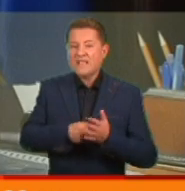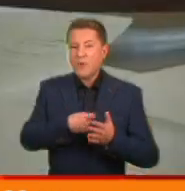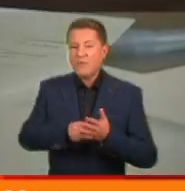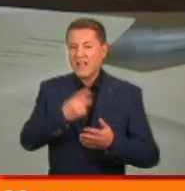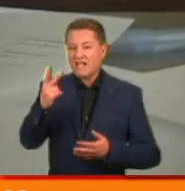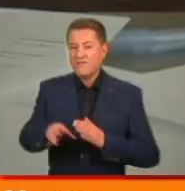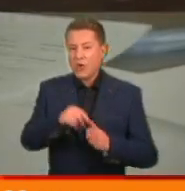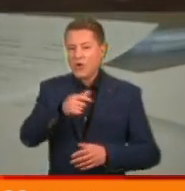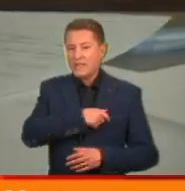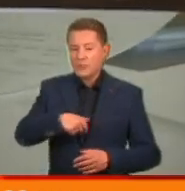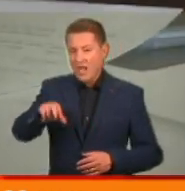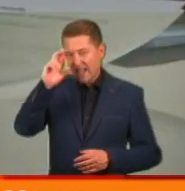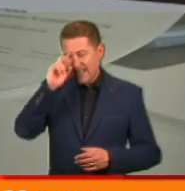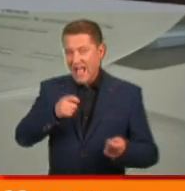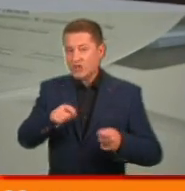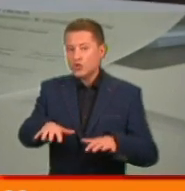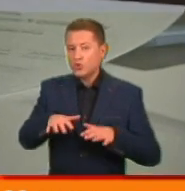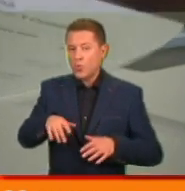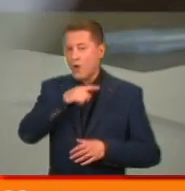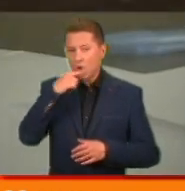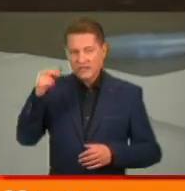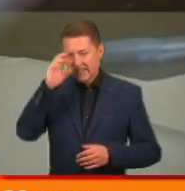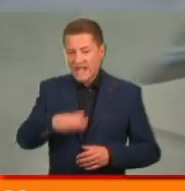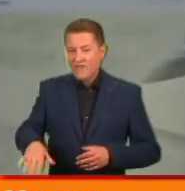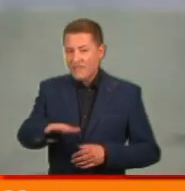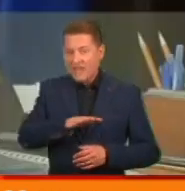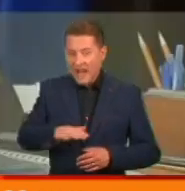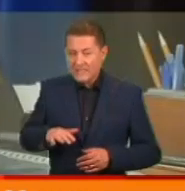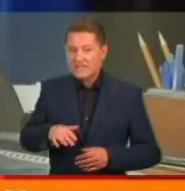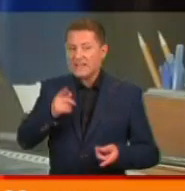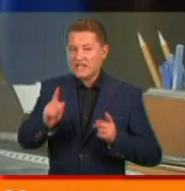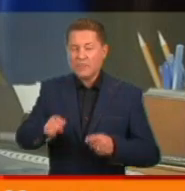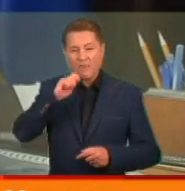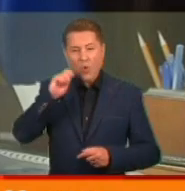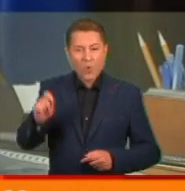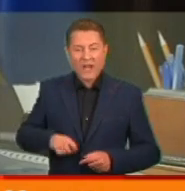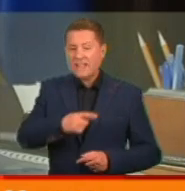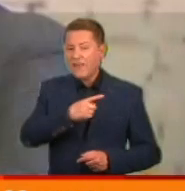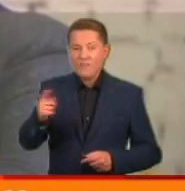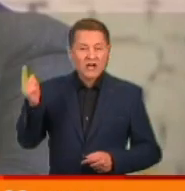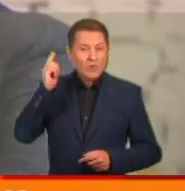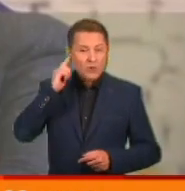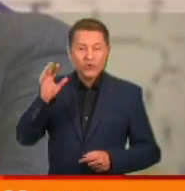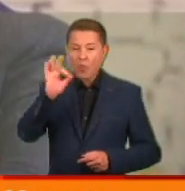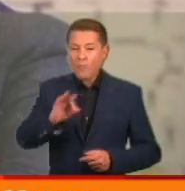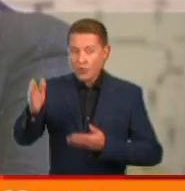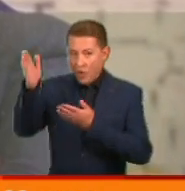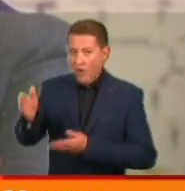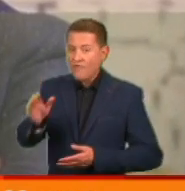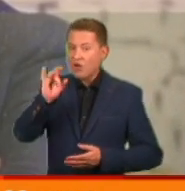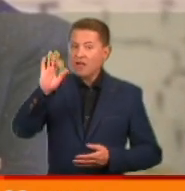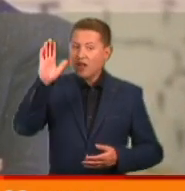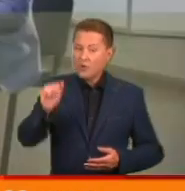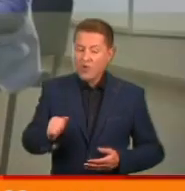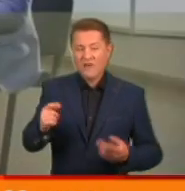двох депутатів Держдуми Російської Федерації. Ось так насправді Україна вперше почула про Вороненкова. Здавалось би,